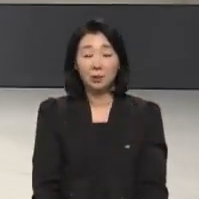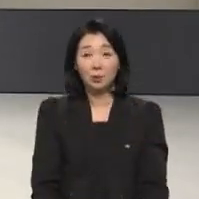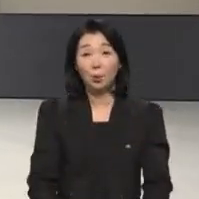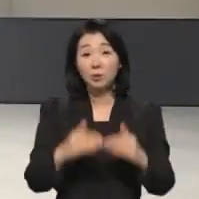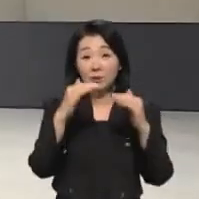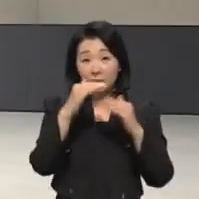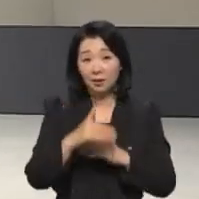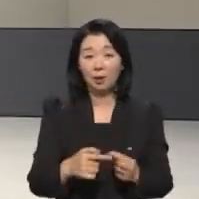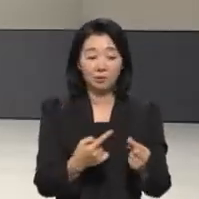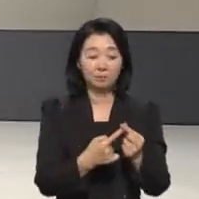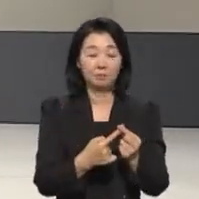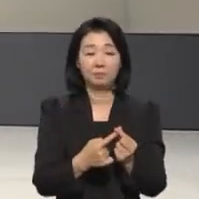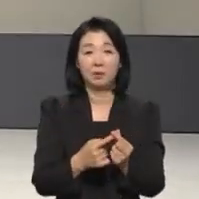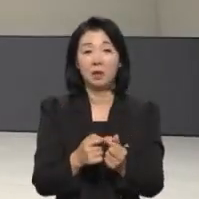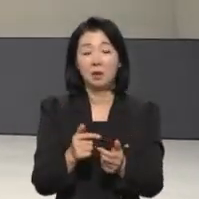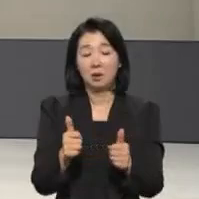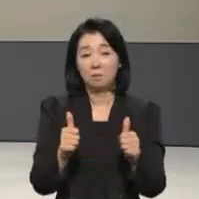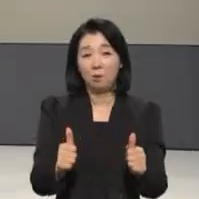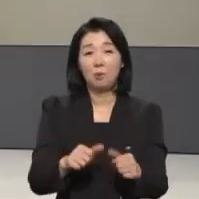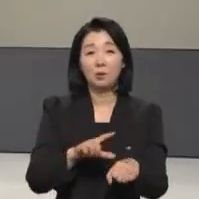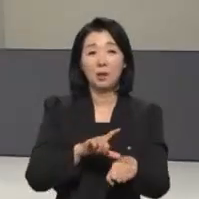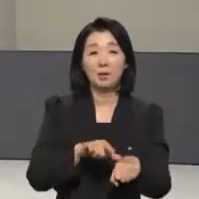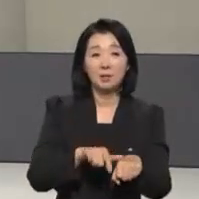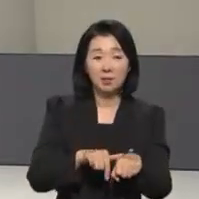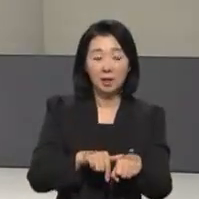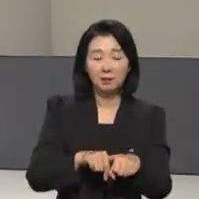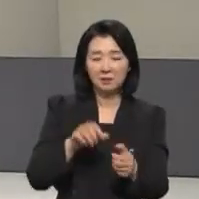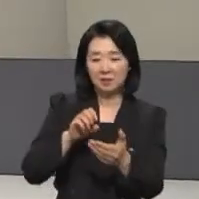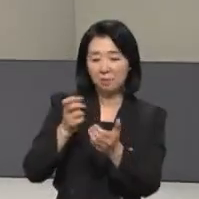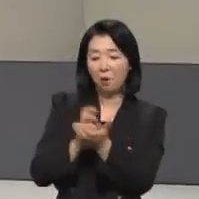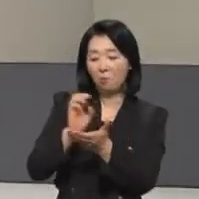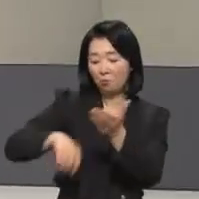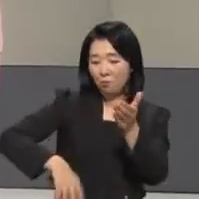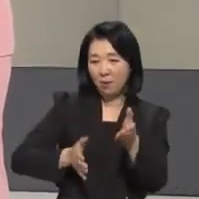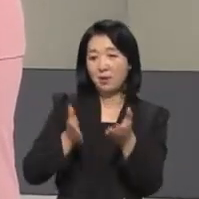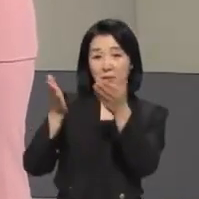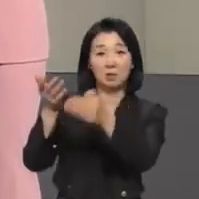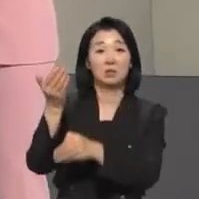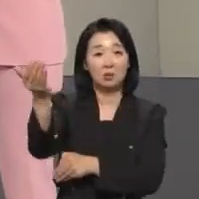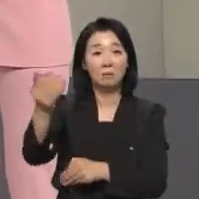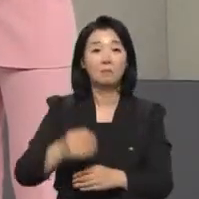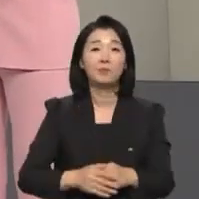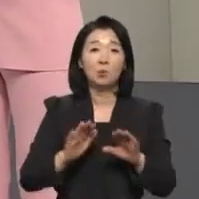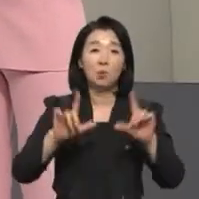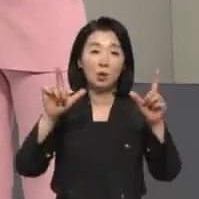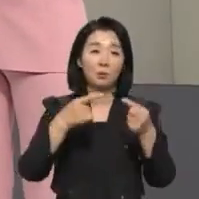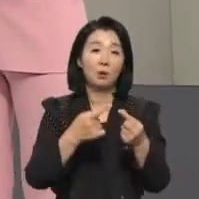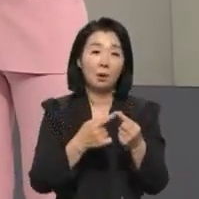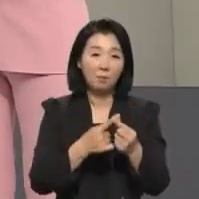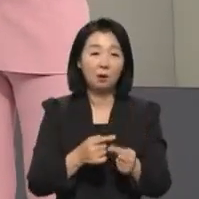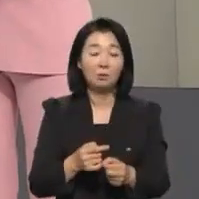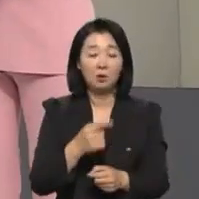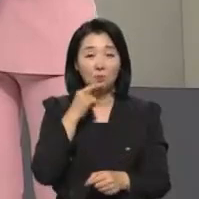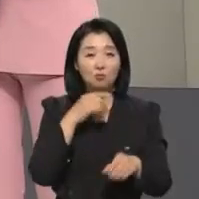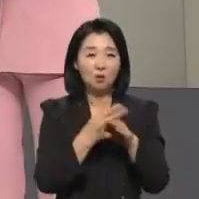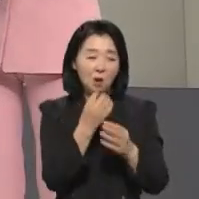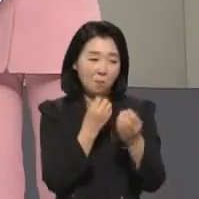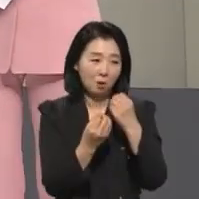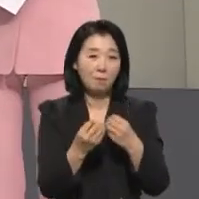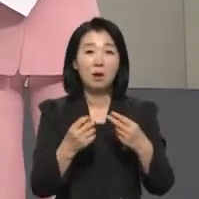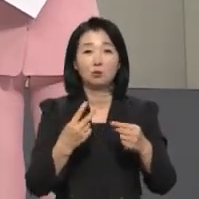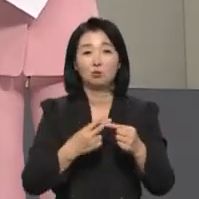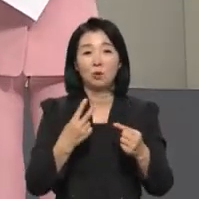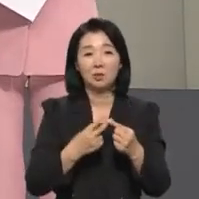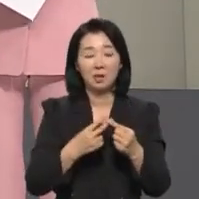소식은요. 법원의 시간, 직회부대 거부권, 올해도 한 번 북한 먹방 2탄 퍼펙트